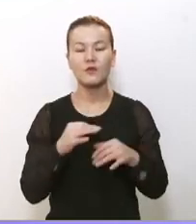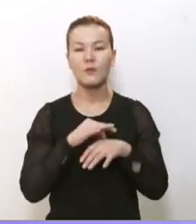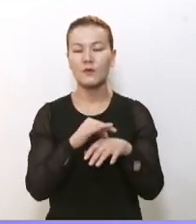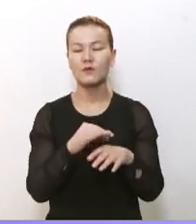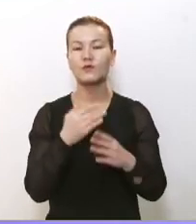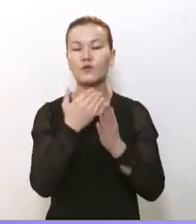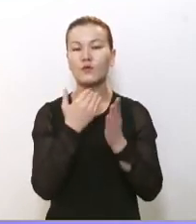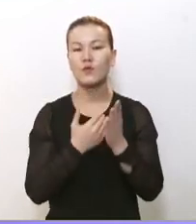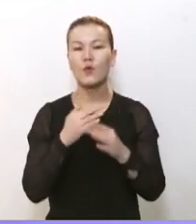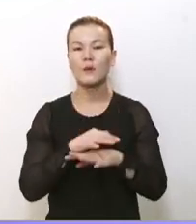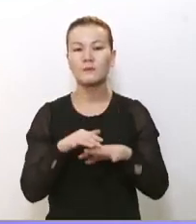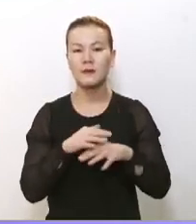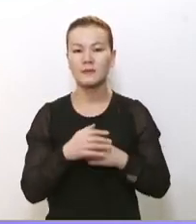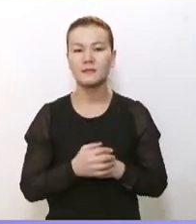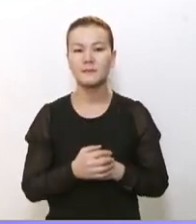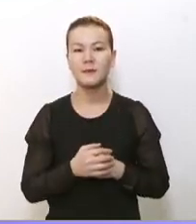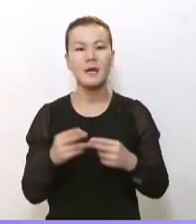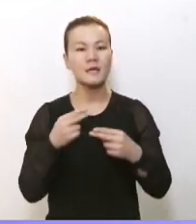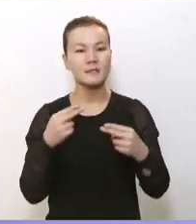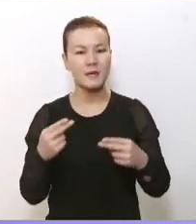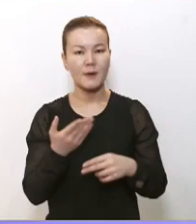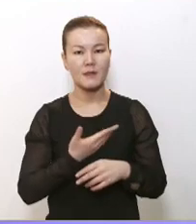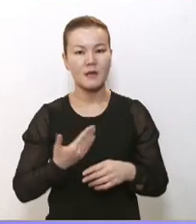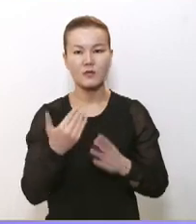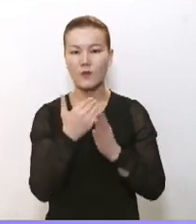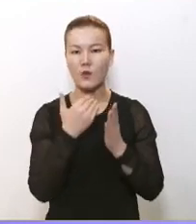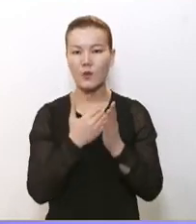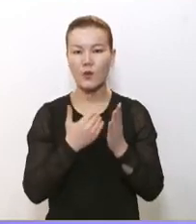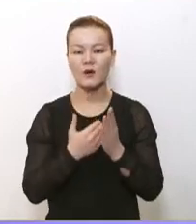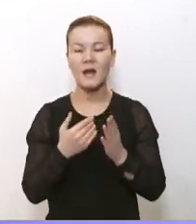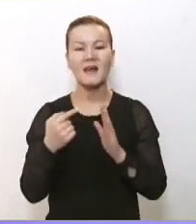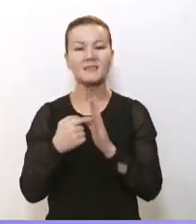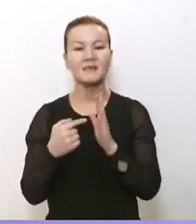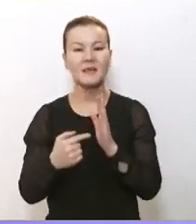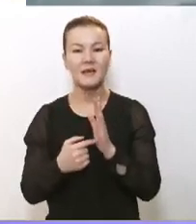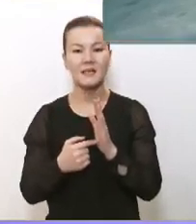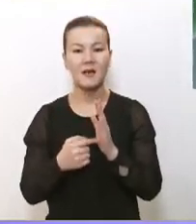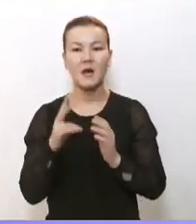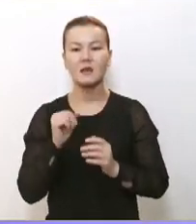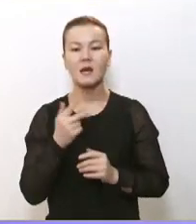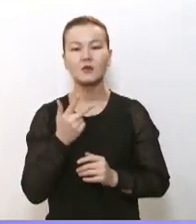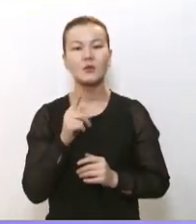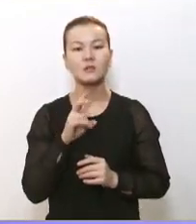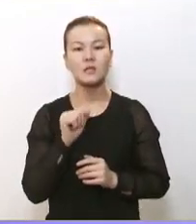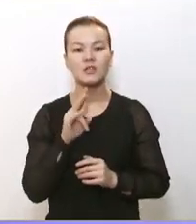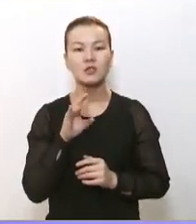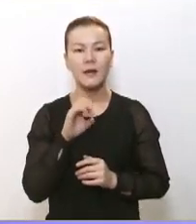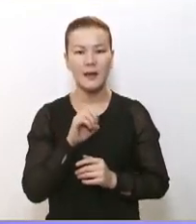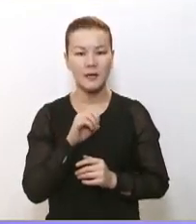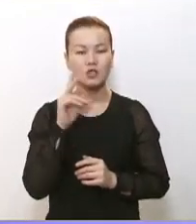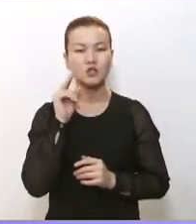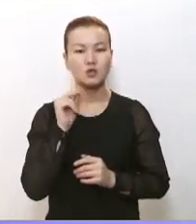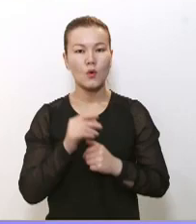урок математики. Тема нашего урока – деление на трехзначное